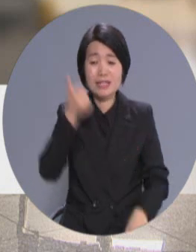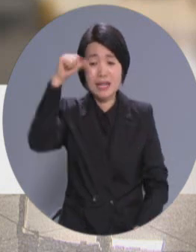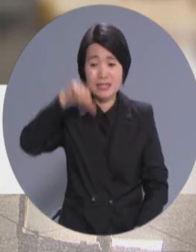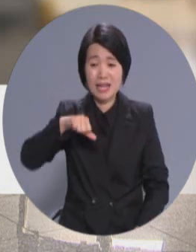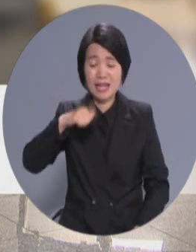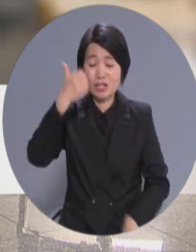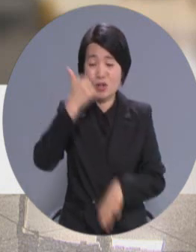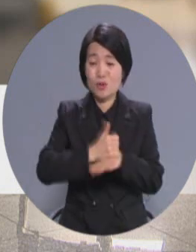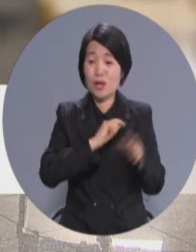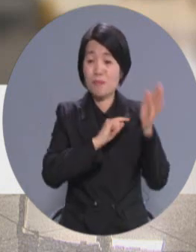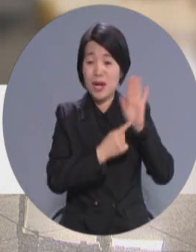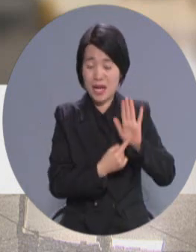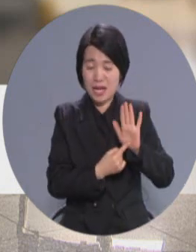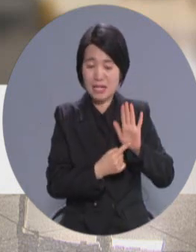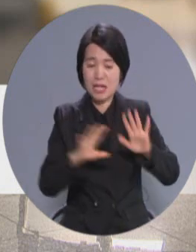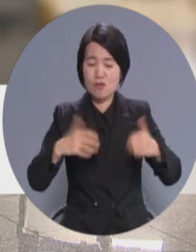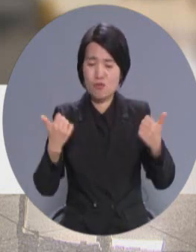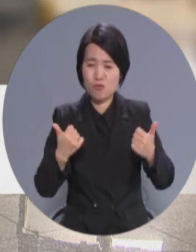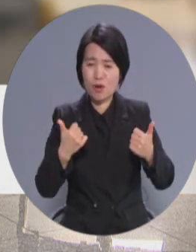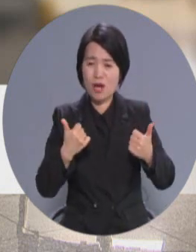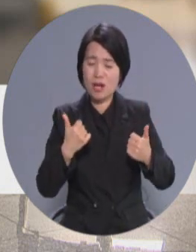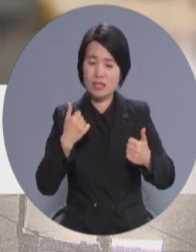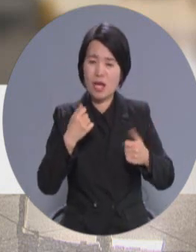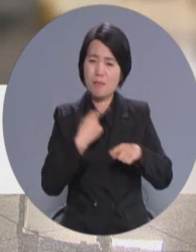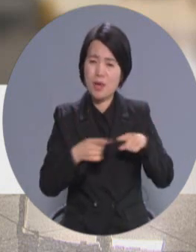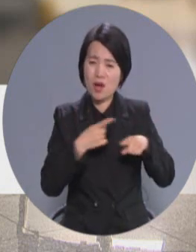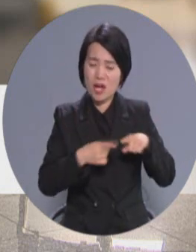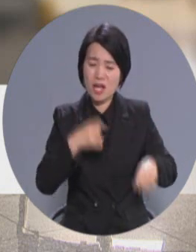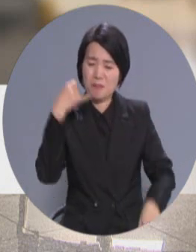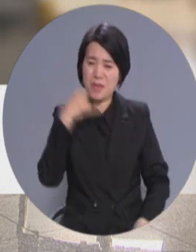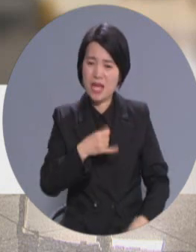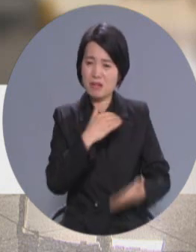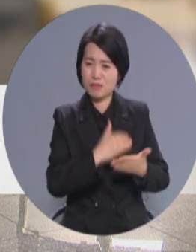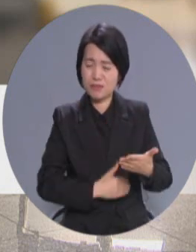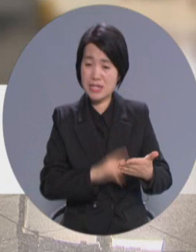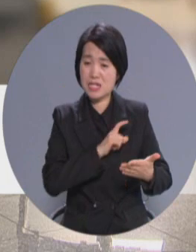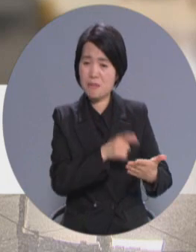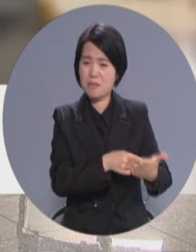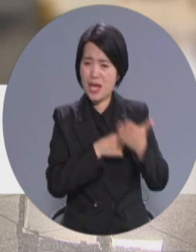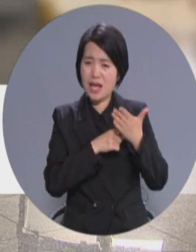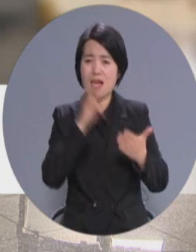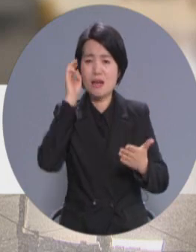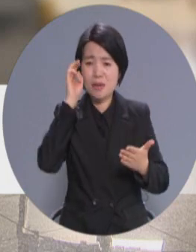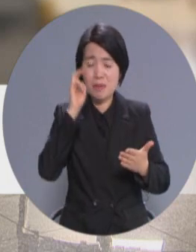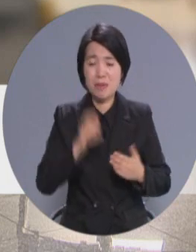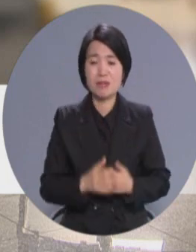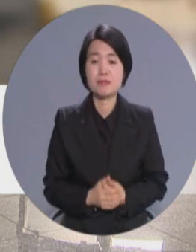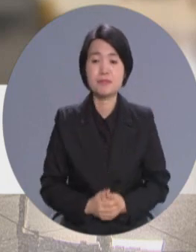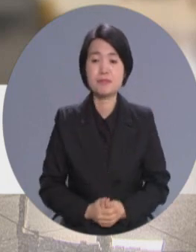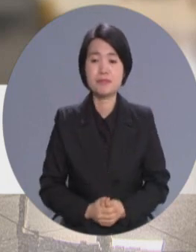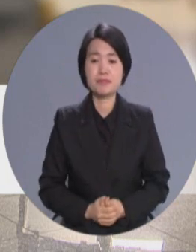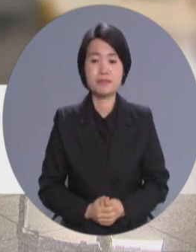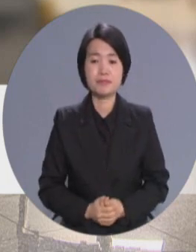받은 현역 의원들도 윤곽을 드러낼 것으로 보여 관심이 쏠리고 있습니다 문영철